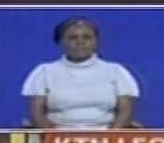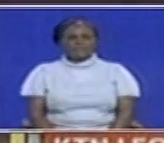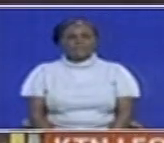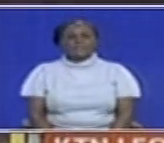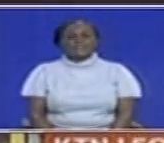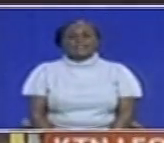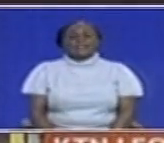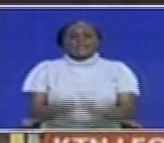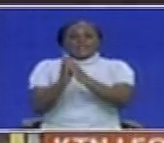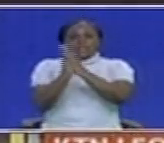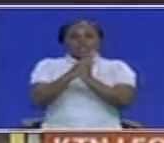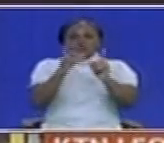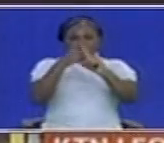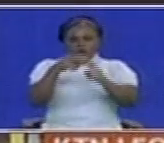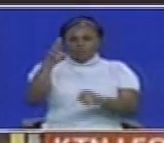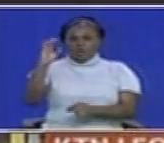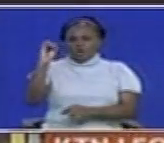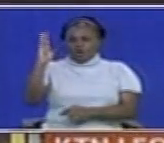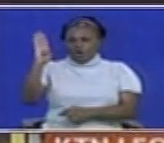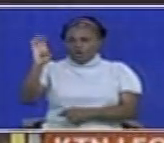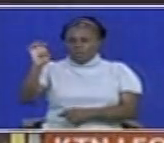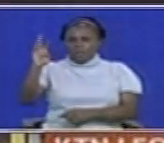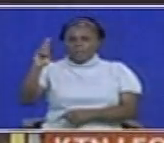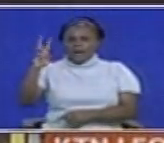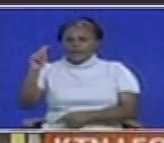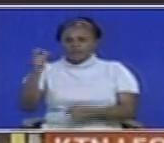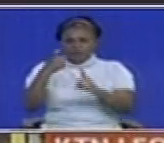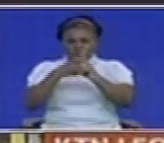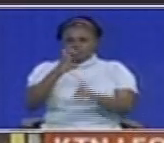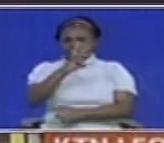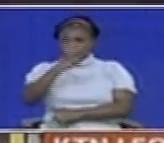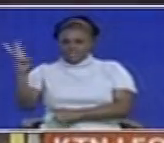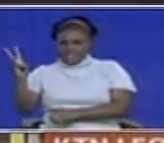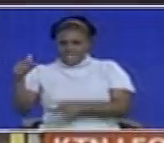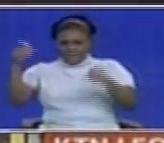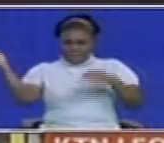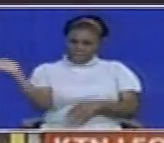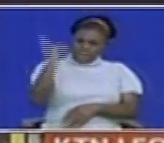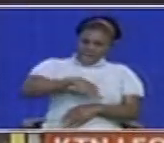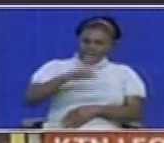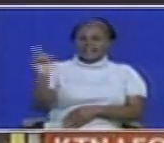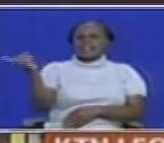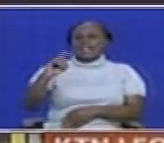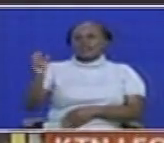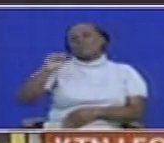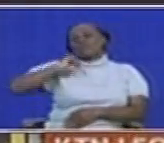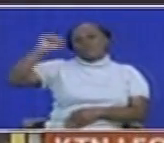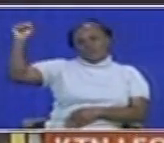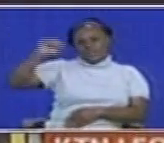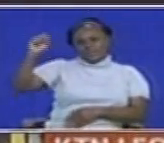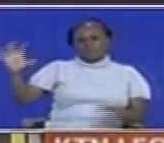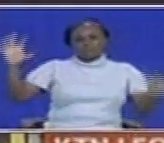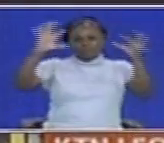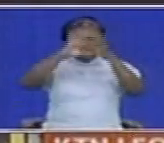na mlitaarifa yake Robert Wanyonyi, mwanahabari wetu wa mkoa wa Magharibi. Tukirudi hapa jijini Nairobi katika masuala ya kisiasa, Muungano wa